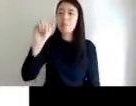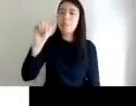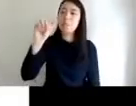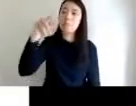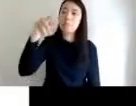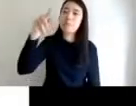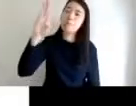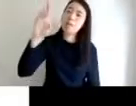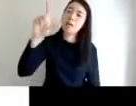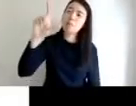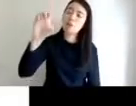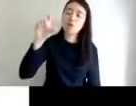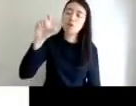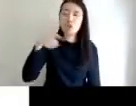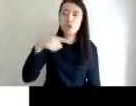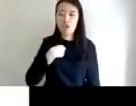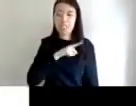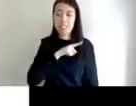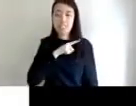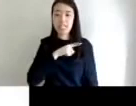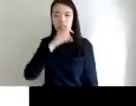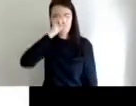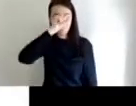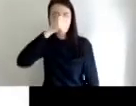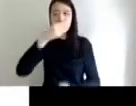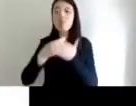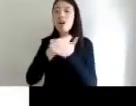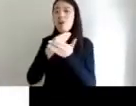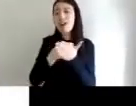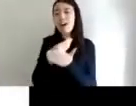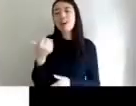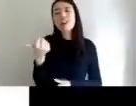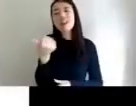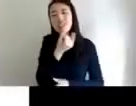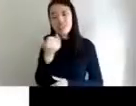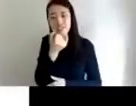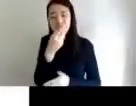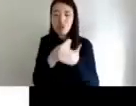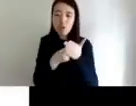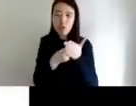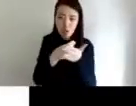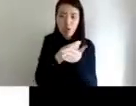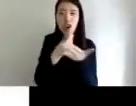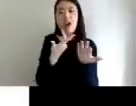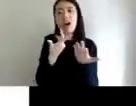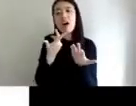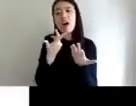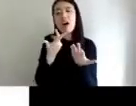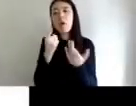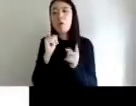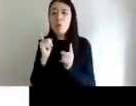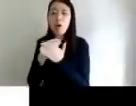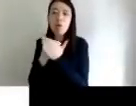畫嘅，咁我誒。有時都會畫下啲公仔，或者畫下漫畫啦。